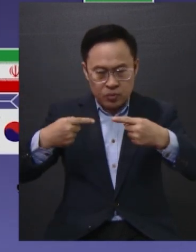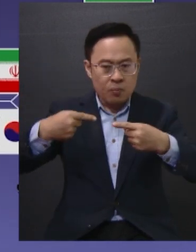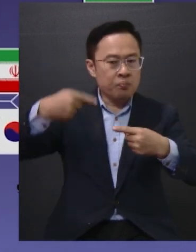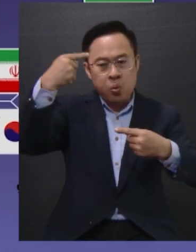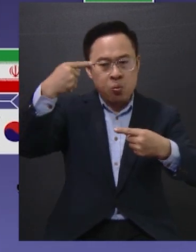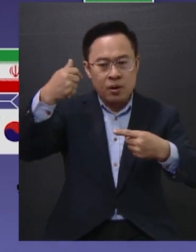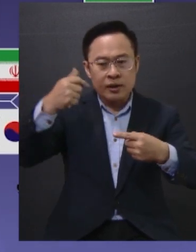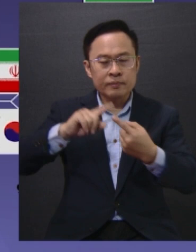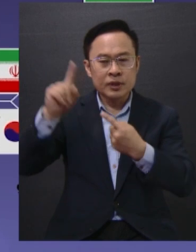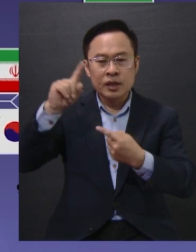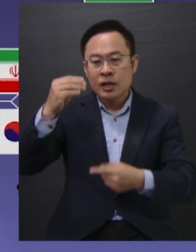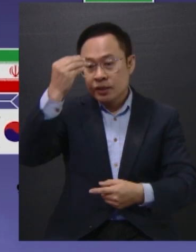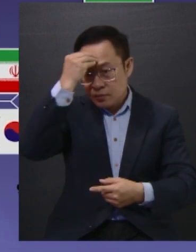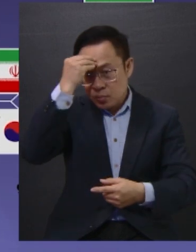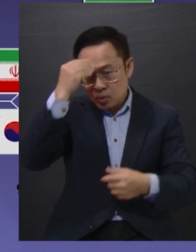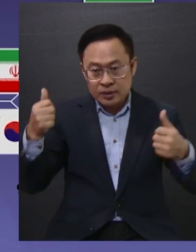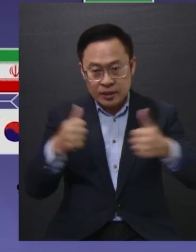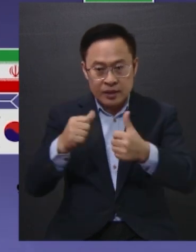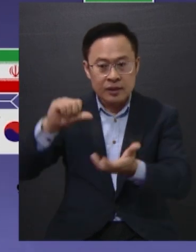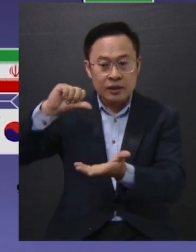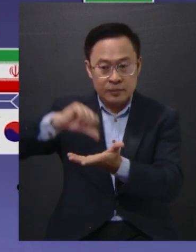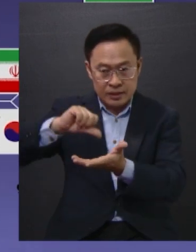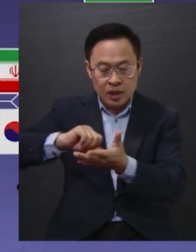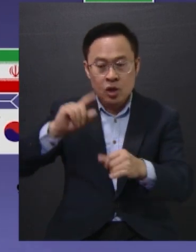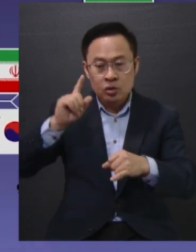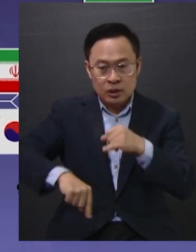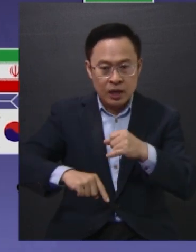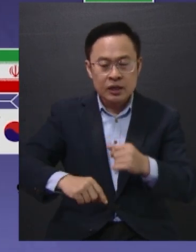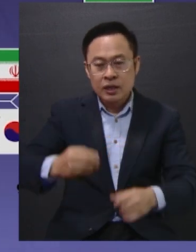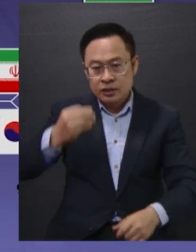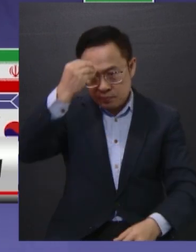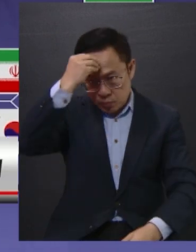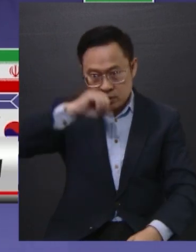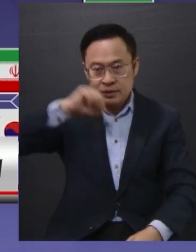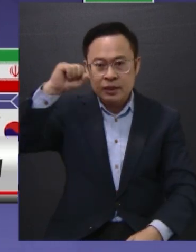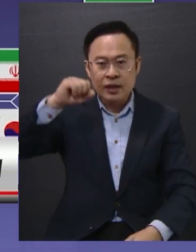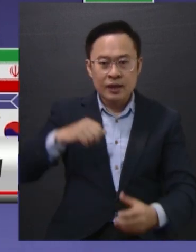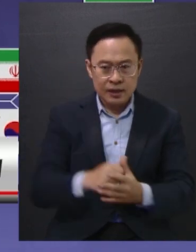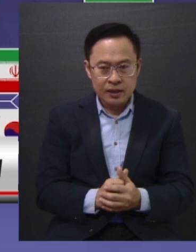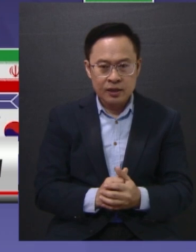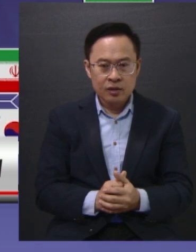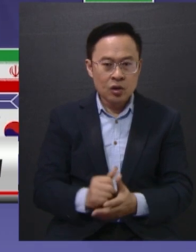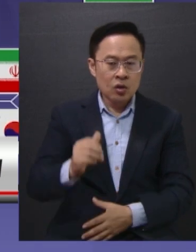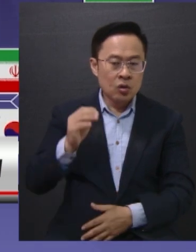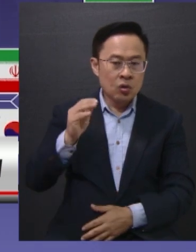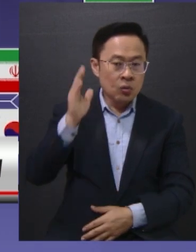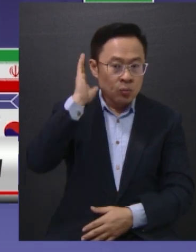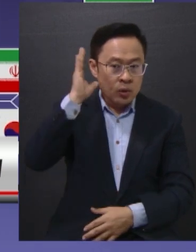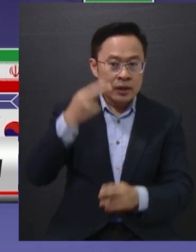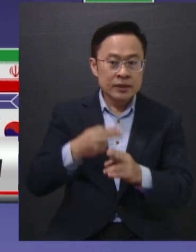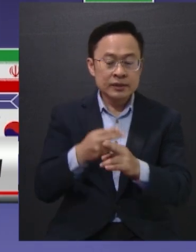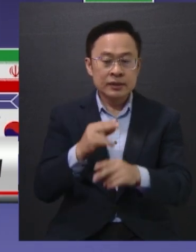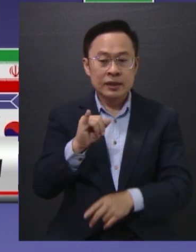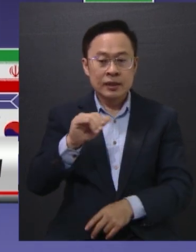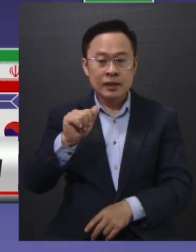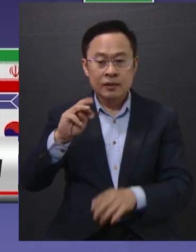คือญี่ปุ่นชิงอิหร่านนะเนี่ยแล้วก็สุดท้ายเป็นญี่ปุ่นได้แชมป์ครับเอาไปดูไอมานจาด้าผู้สื่อข่าวอาวุโสจากกาต